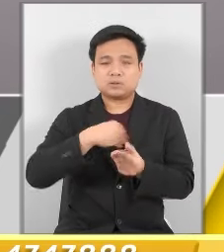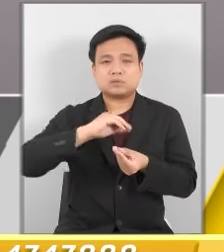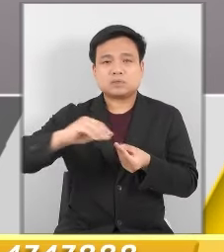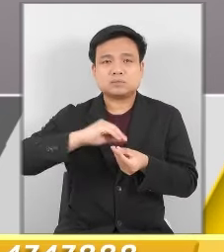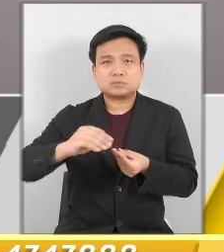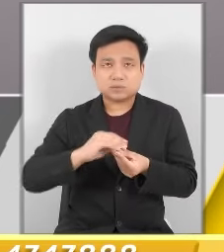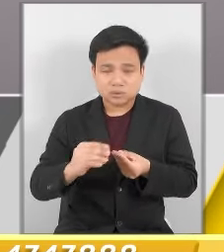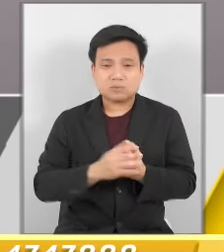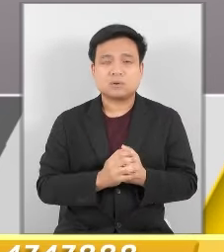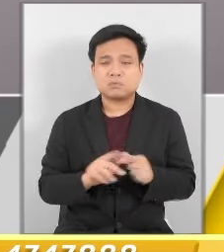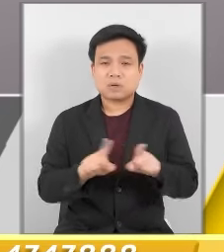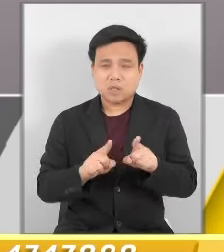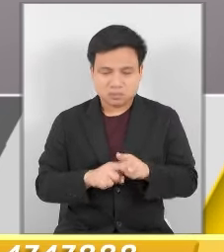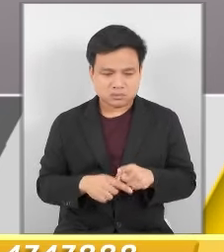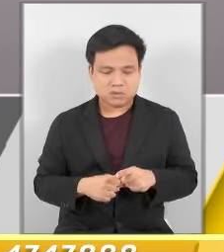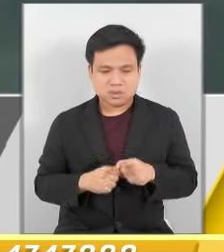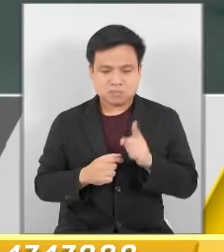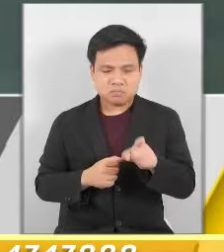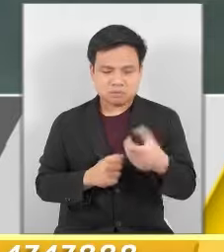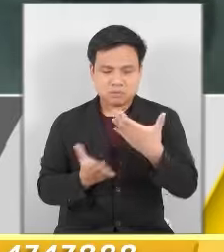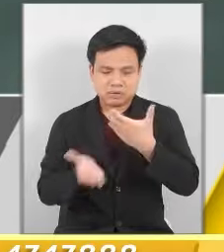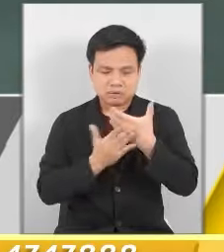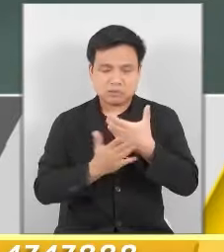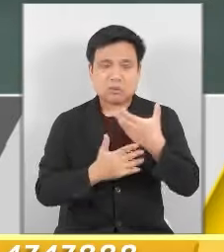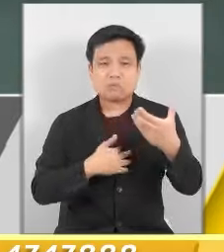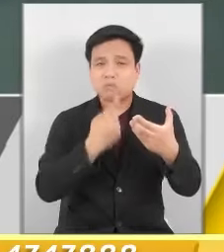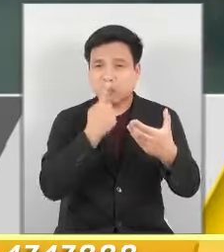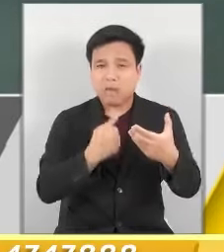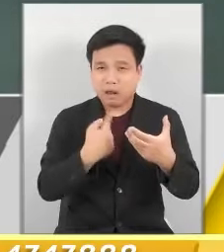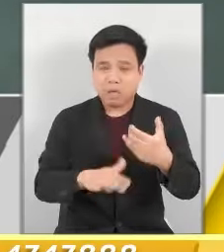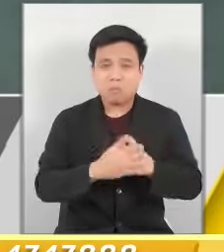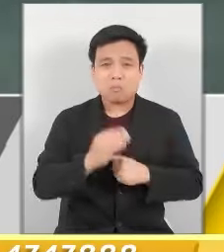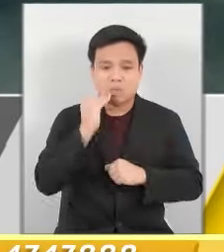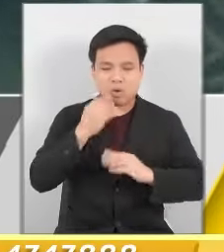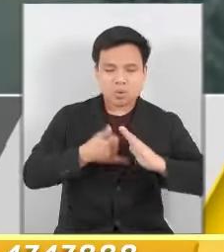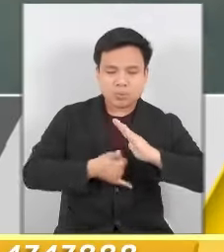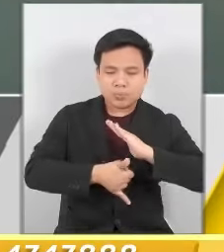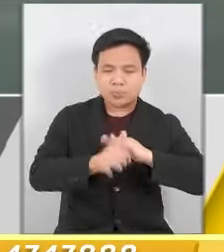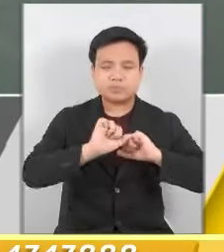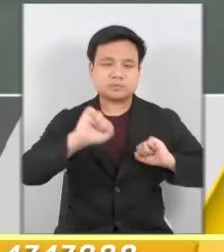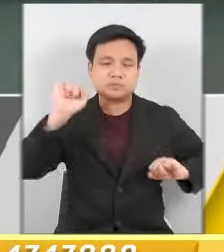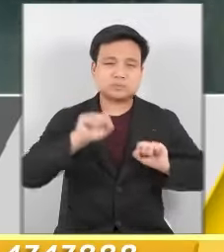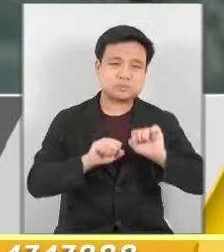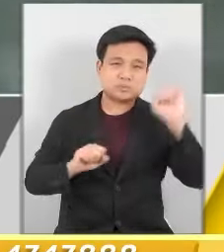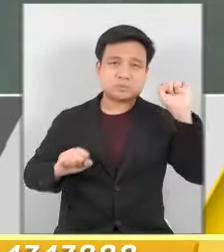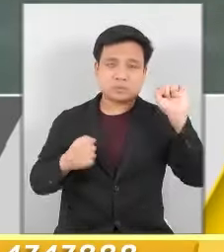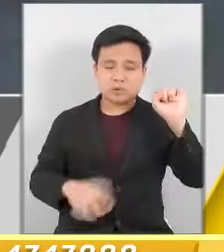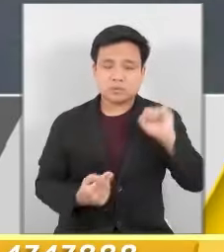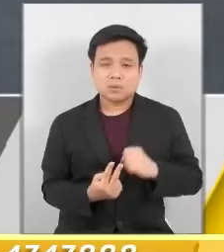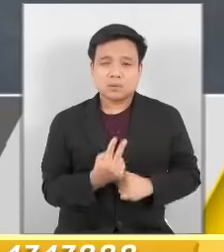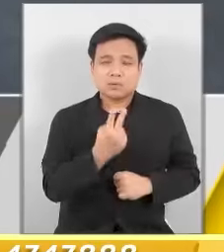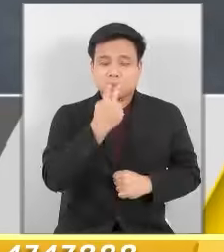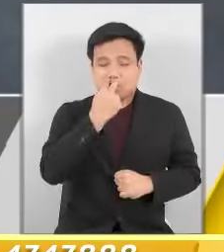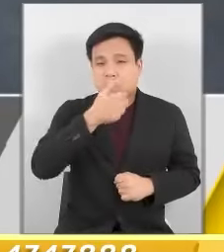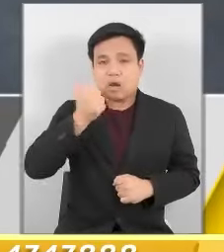เขาบอกว่าแตะสีแดงแล้วนะค่ะนึกออกมออกจากบ้านตอนเช้าๆบมีขี้เกียจนิดหน่อยกะจะสูหายใจเต็มที่ไม่ได้